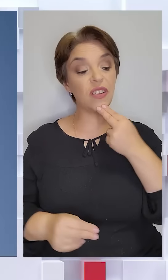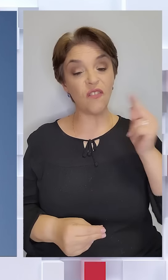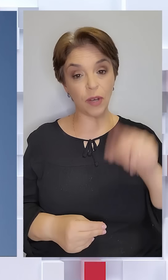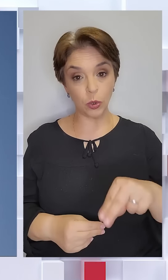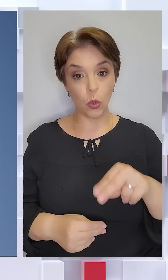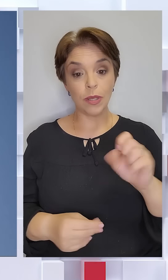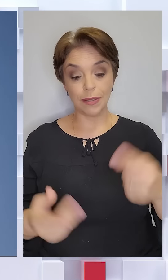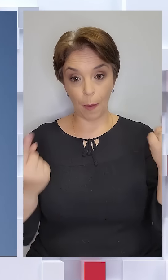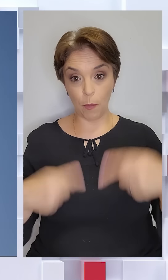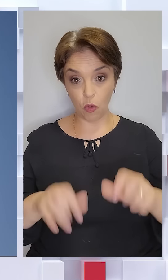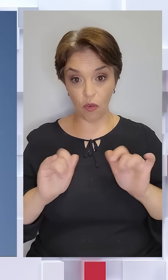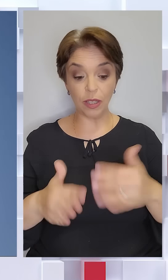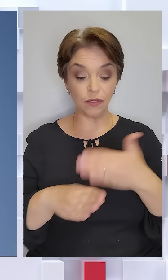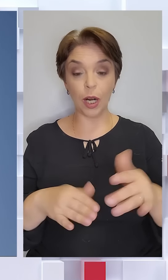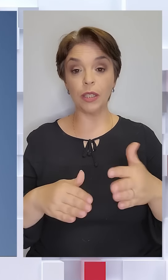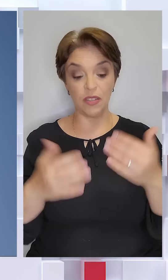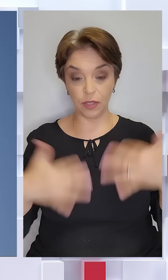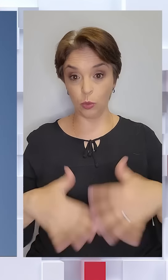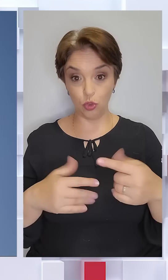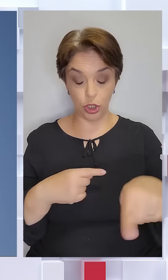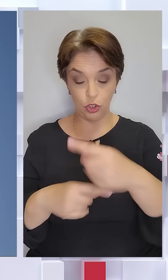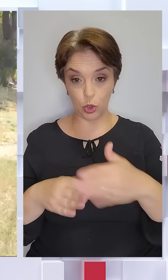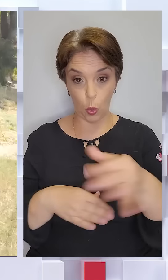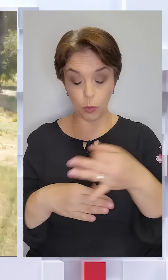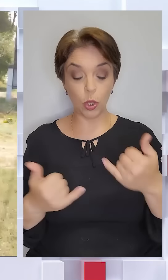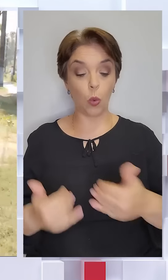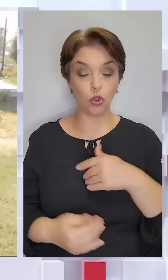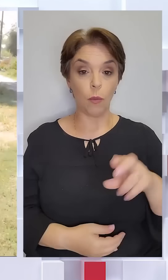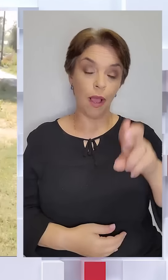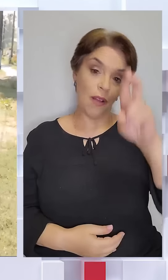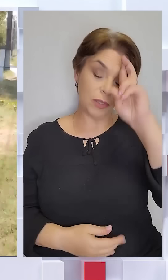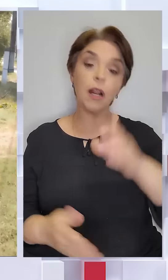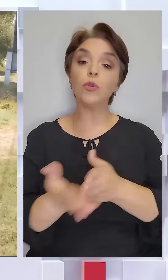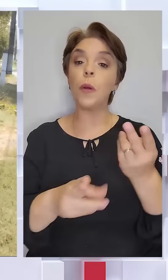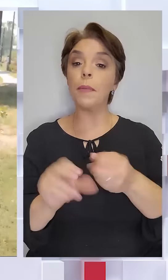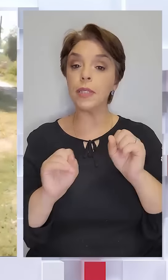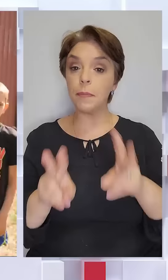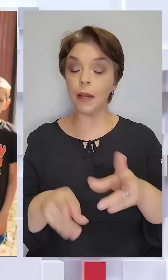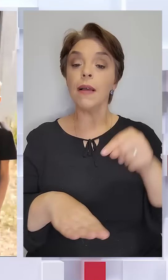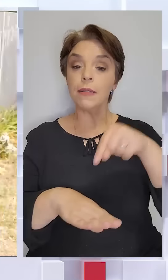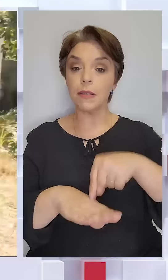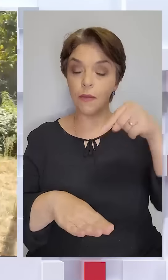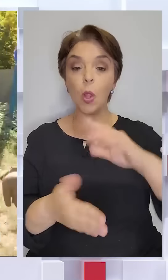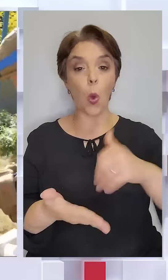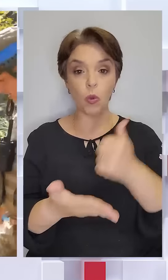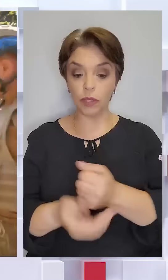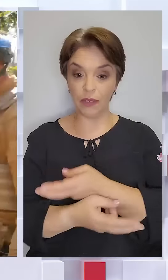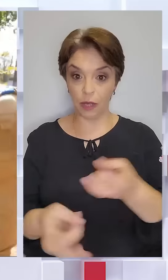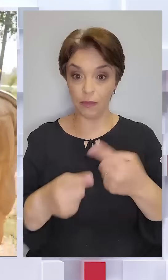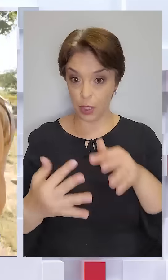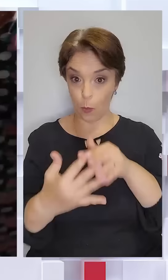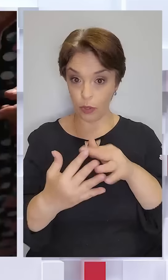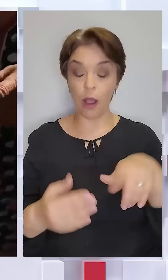винною за провал і втрату частини області, тому зараз хоче, щоб Федеральна служба безпеки зазнавала головних втрат у